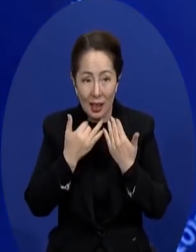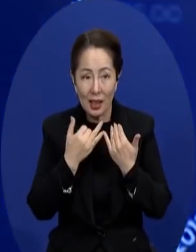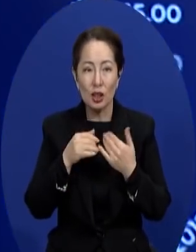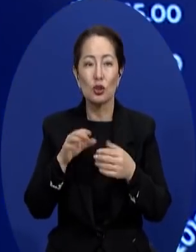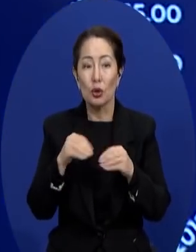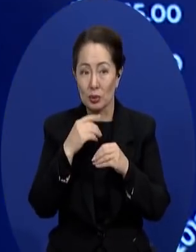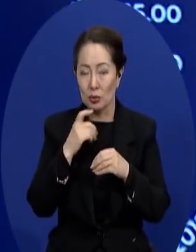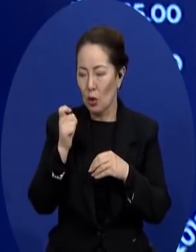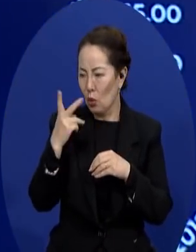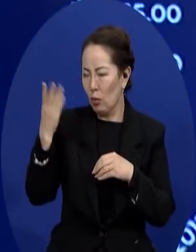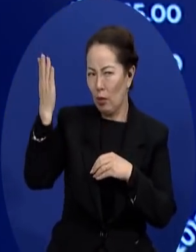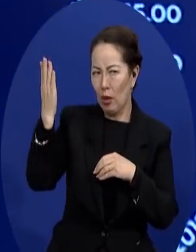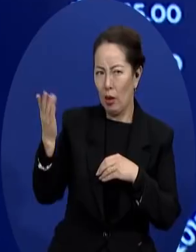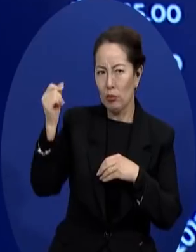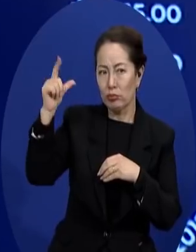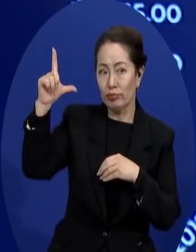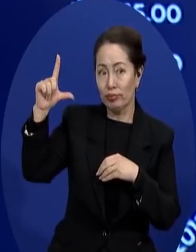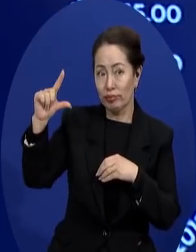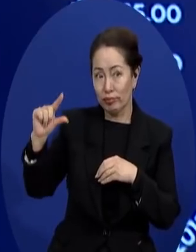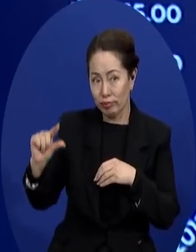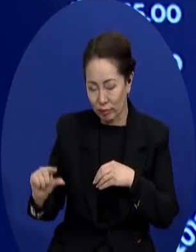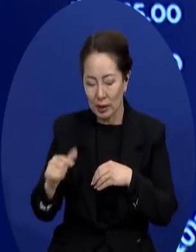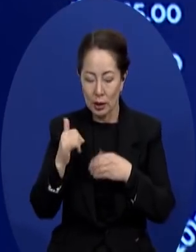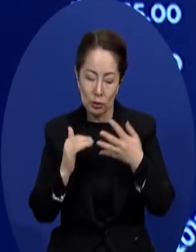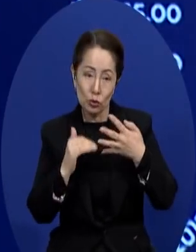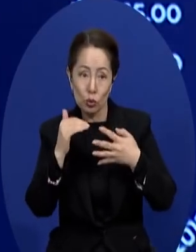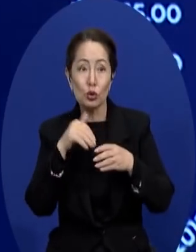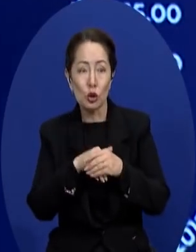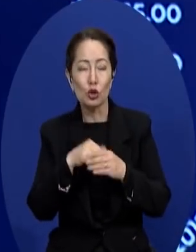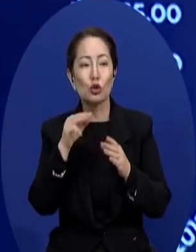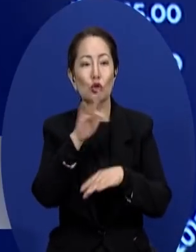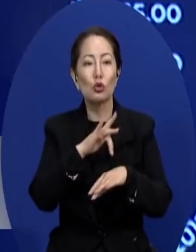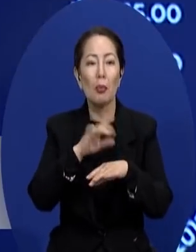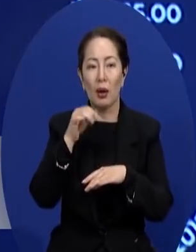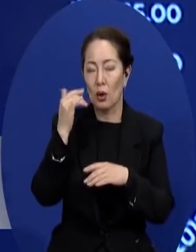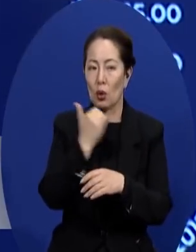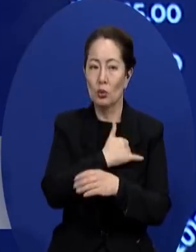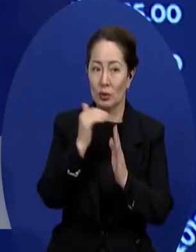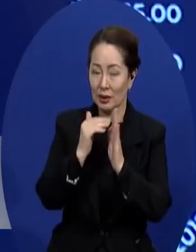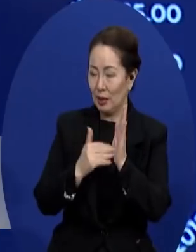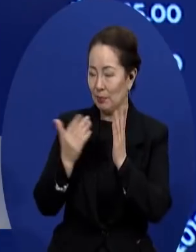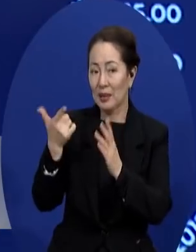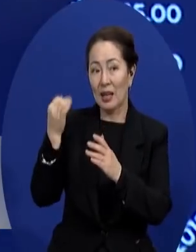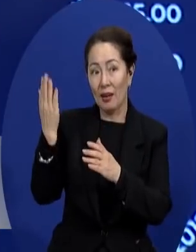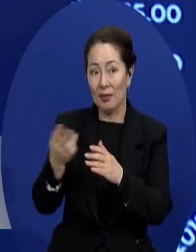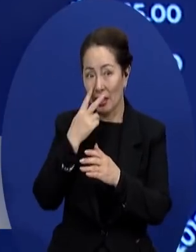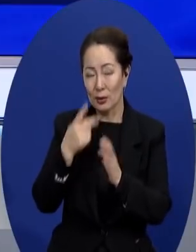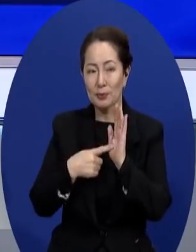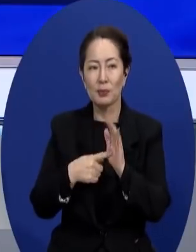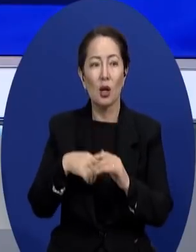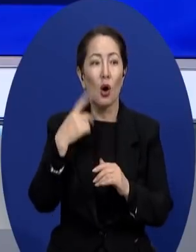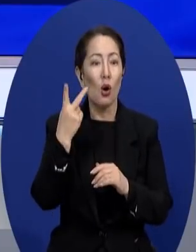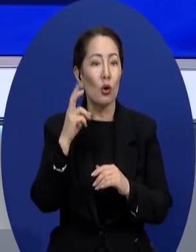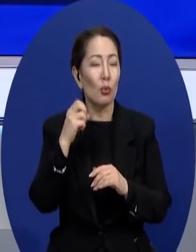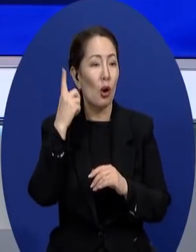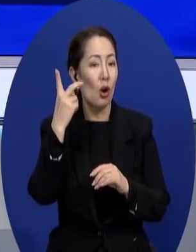үр дүнд хүү тасралтгүй буурч тодорхой төвшөнд хүрээд байгааг төв банкны удирдлагууд тайлбарлсан. За энэ тухай та бүхэнд бас графикаас харуулъя.